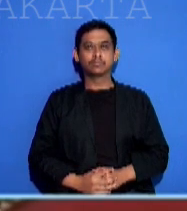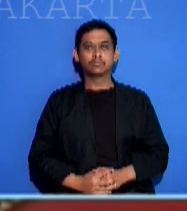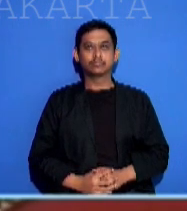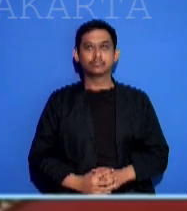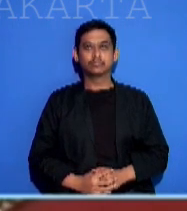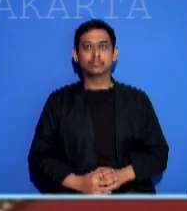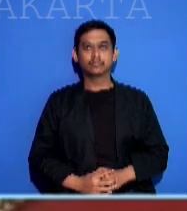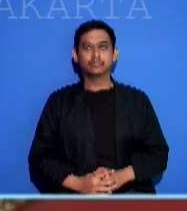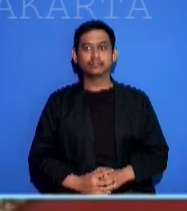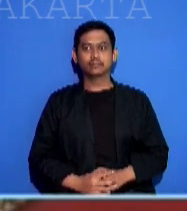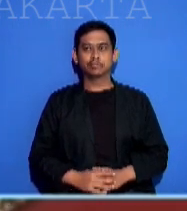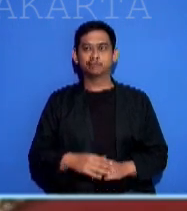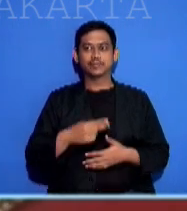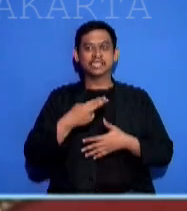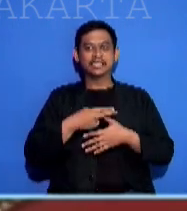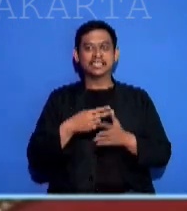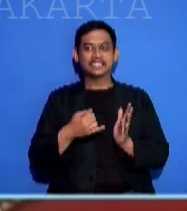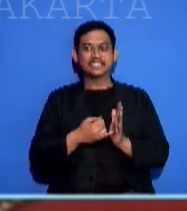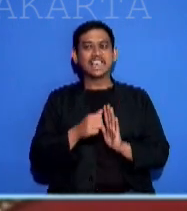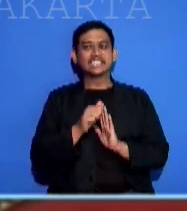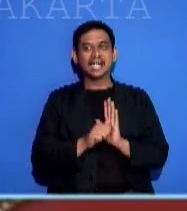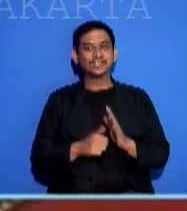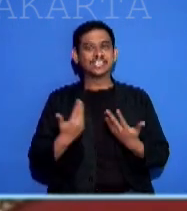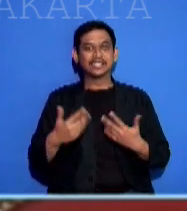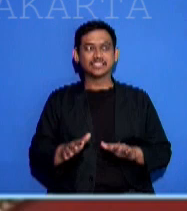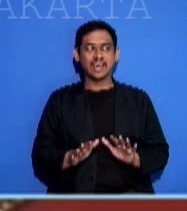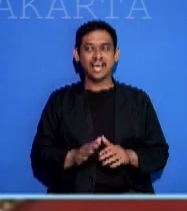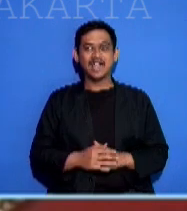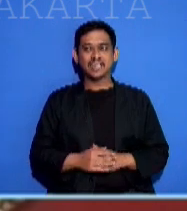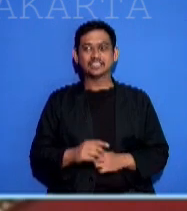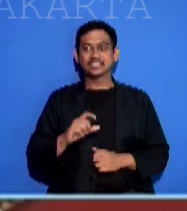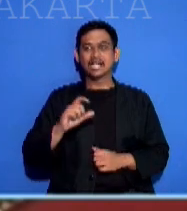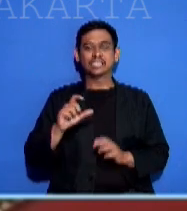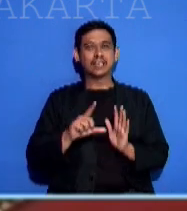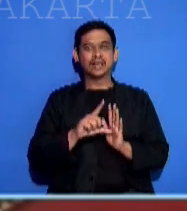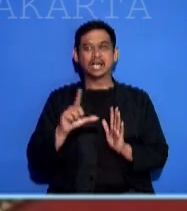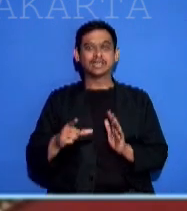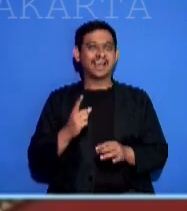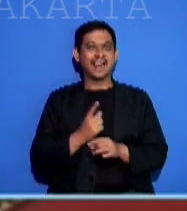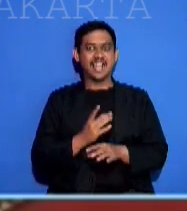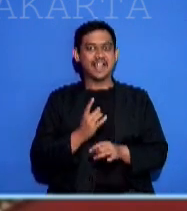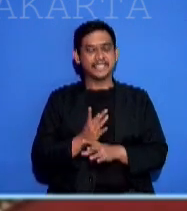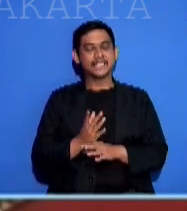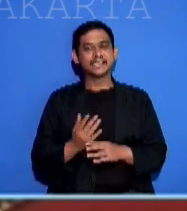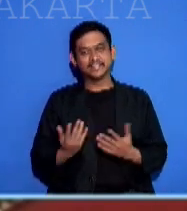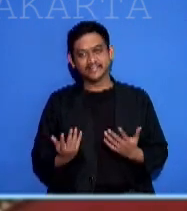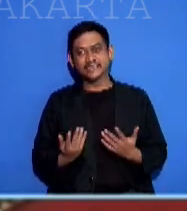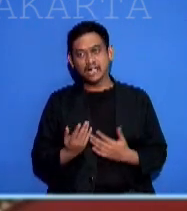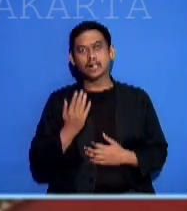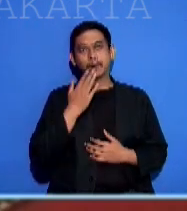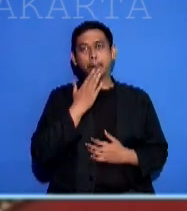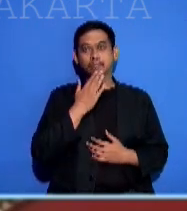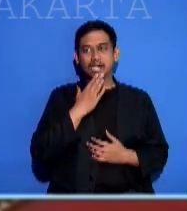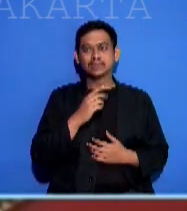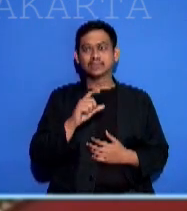Nah, saya syukuran gagal caleg. Biasanya kalau caleg-caleg itu kalau gagal